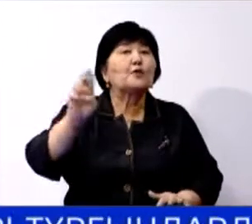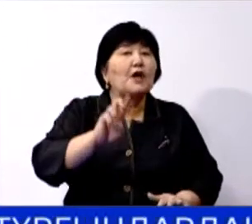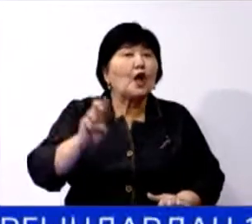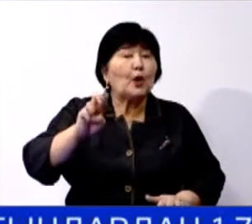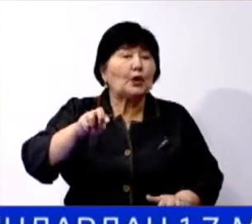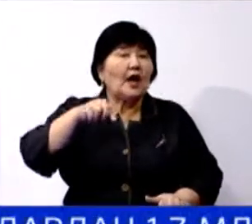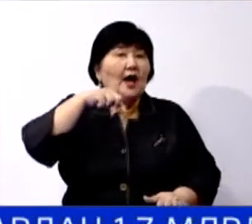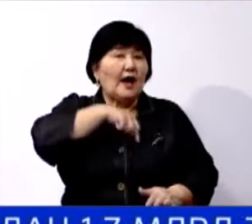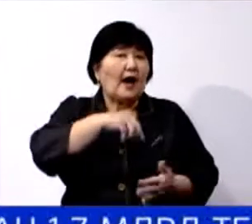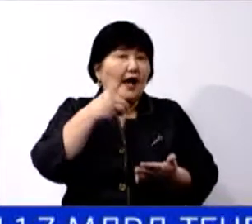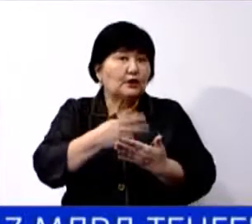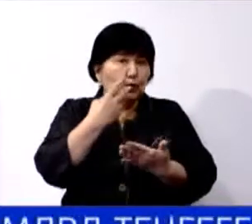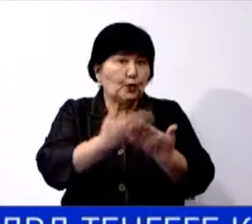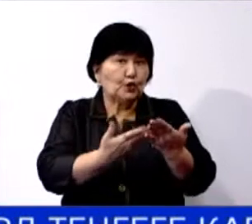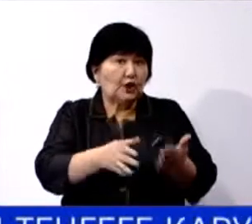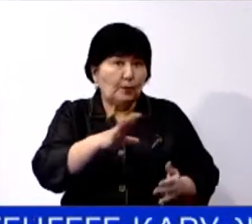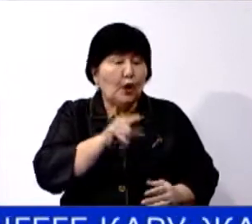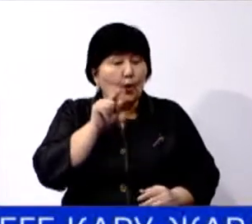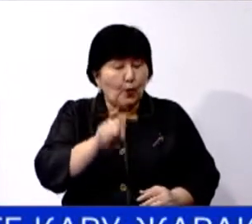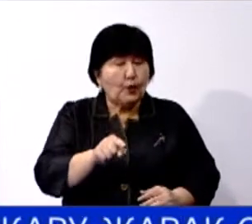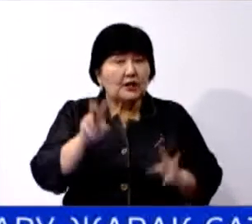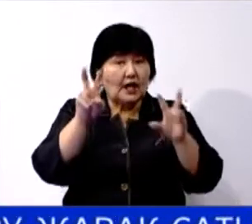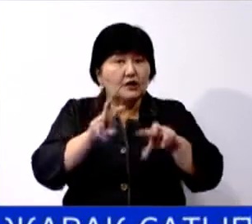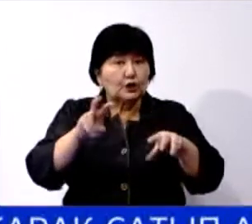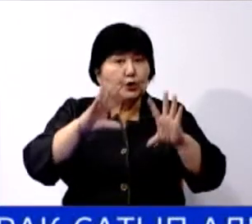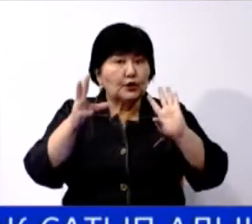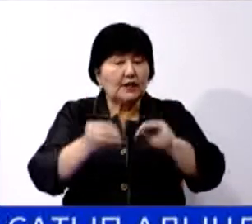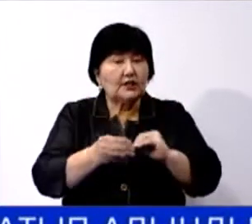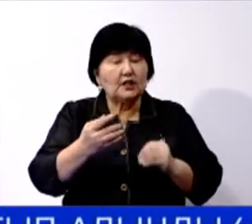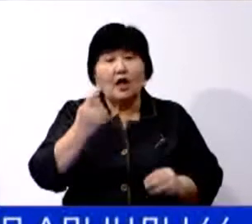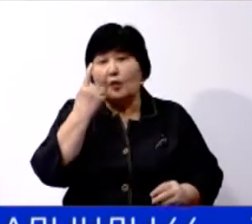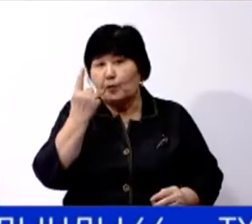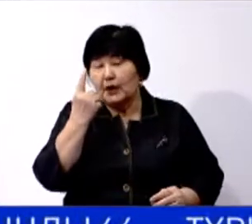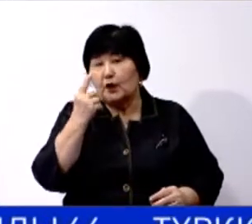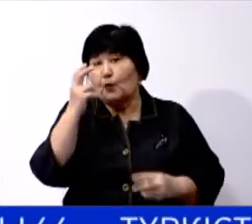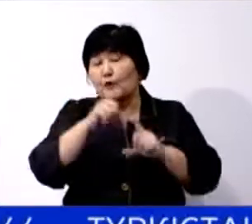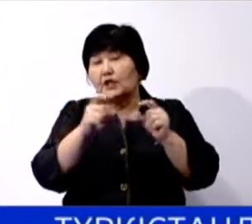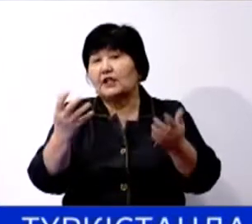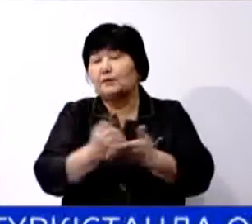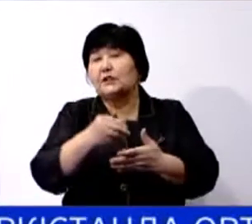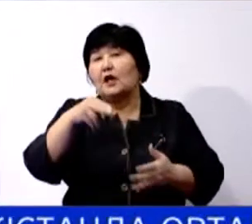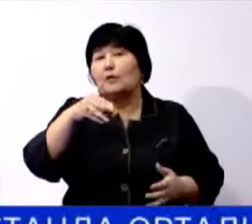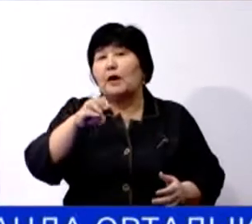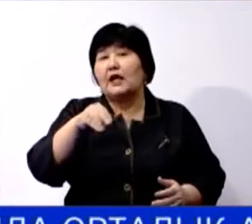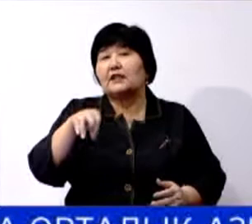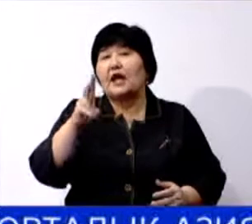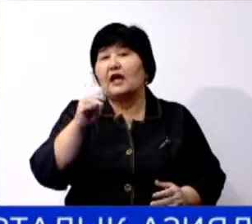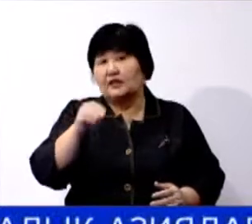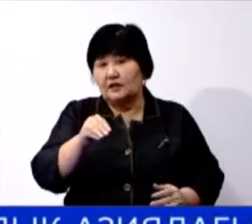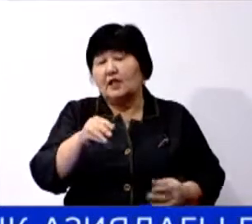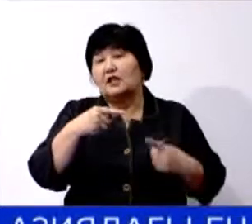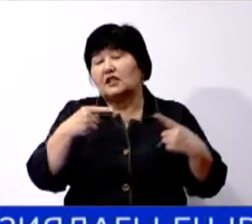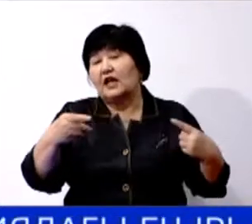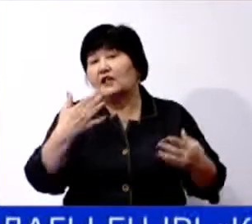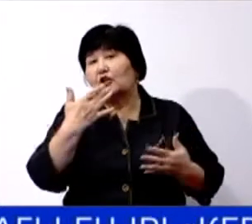қасиеттер көрсеткен болатын. Яғни осы зерттеулердің нәтижесінде біз бір өнертабыстық патент және World of Science